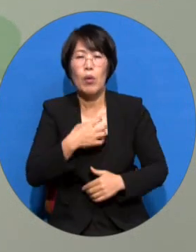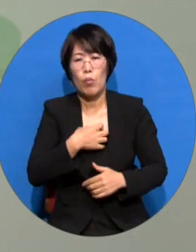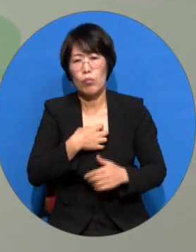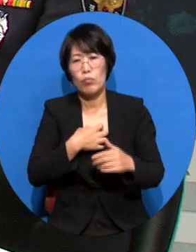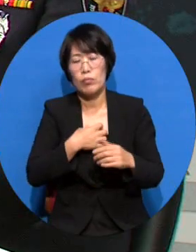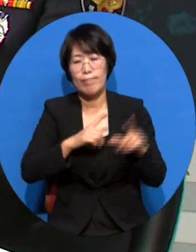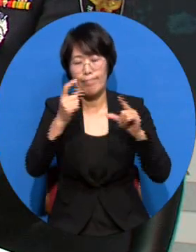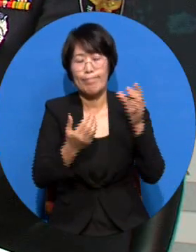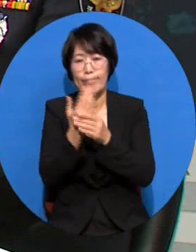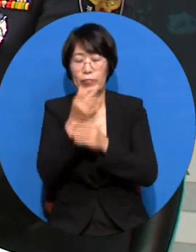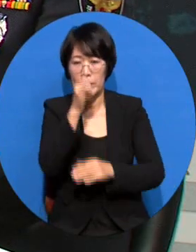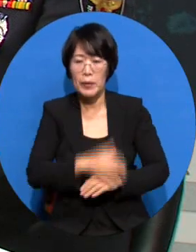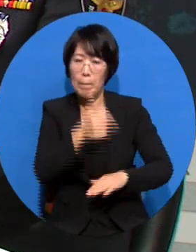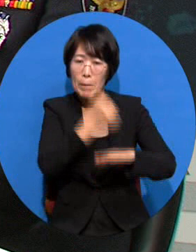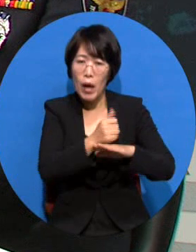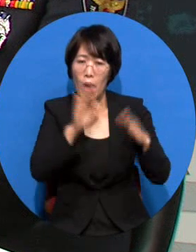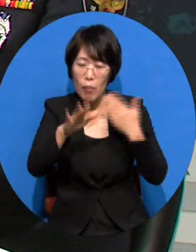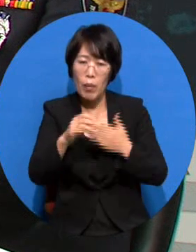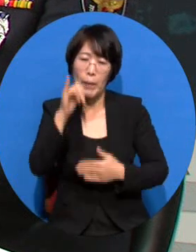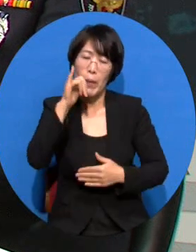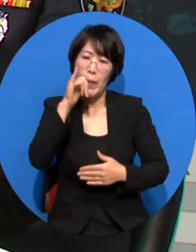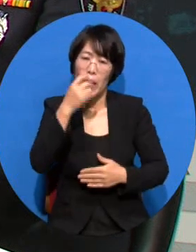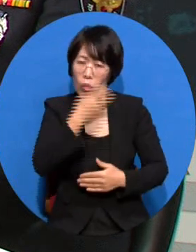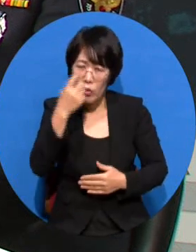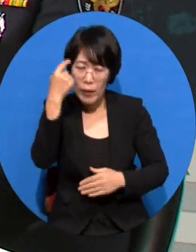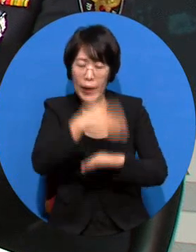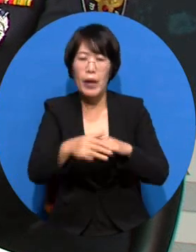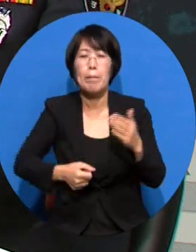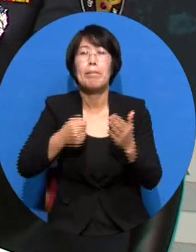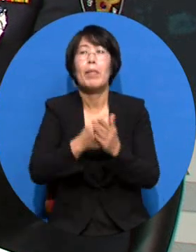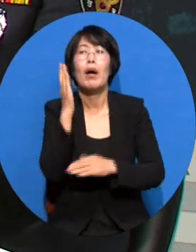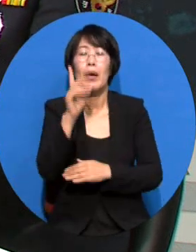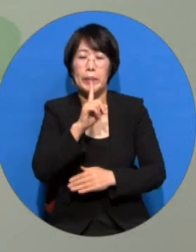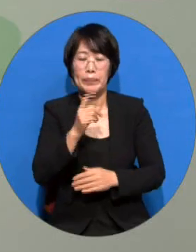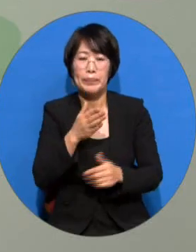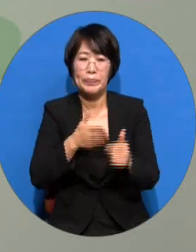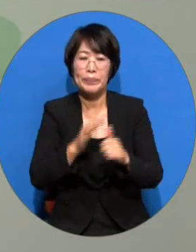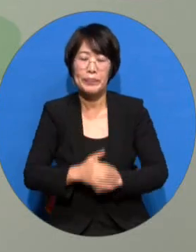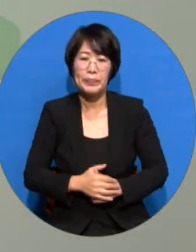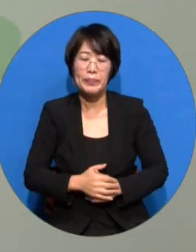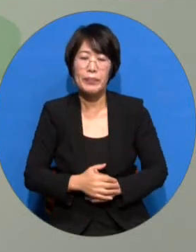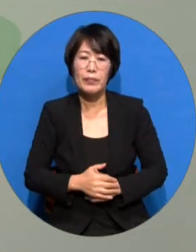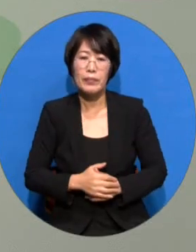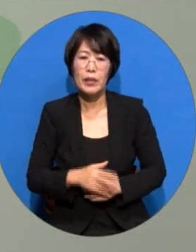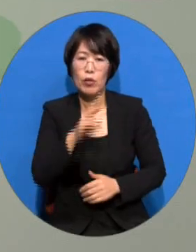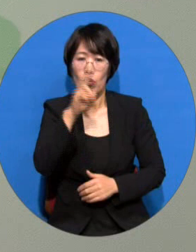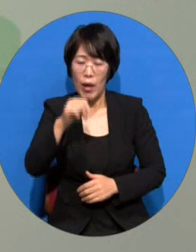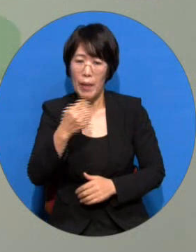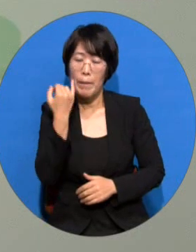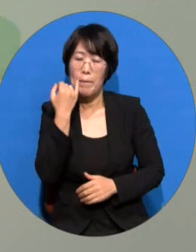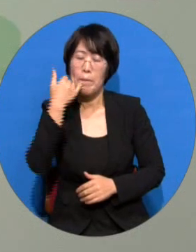존재합니다 4 마지막으로 앞으로 마약 본드 단속해 일까 각오 한 말씀 해주시죠 4 유엔 마약 범죄